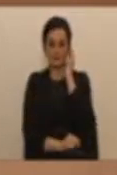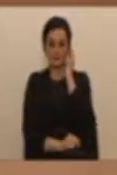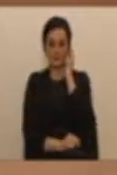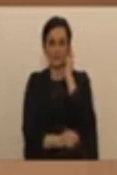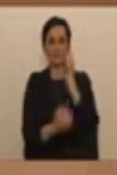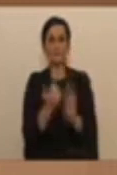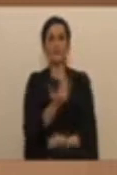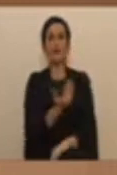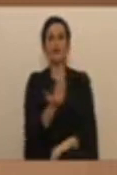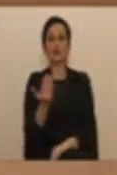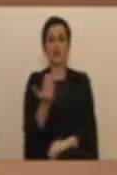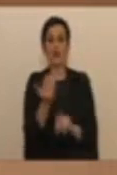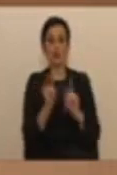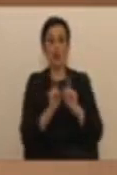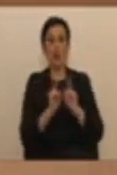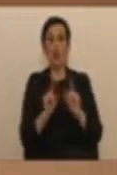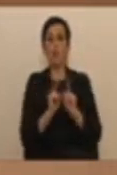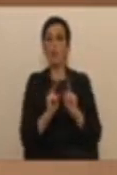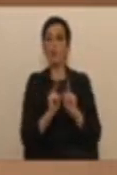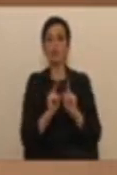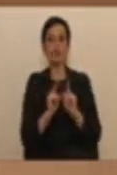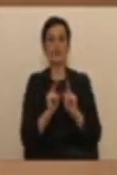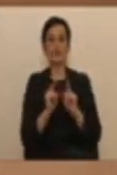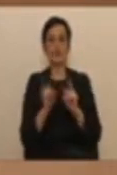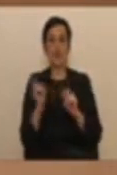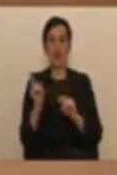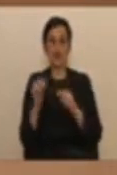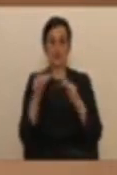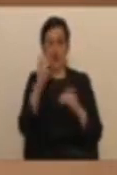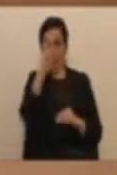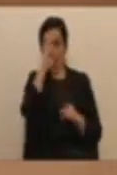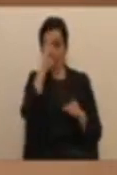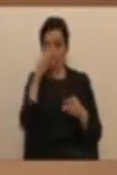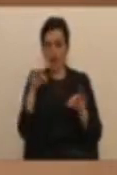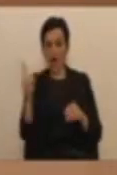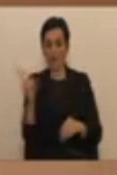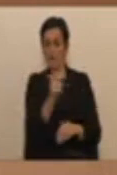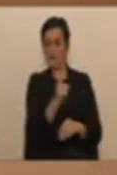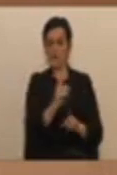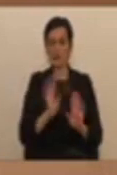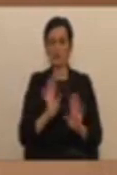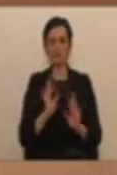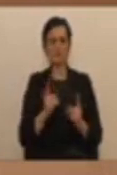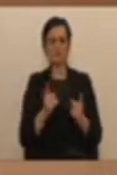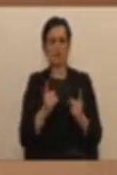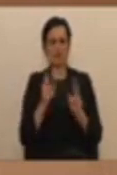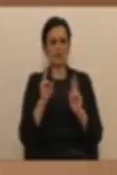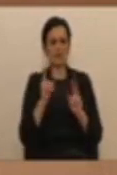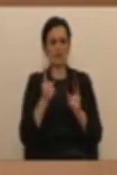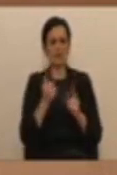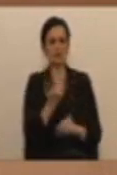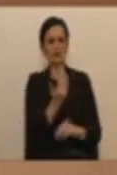თქვენ, ანუ ოპოზიცია, არ მიიშვებითო ხელისუფლებაში. მე არ ვიცი რატომ არის ბატონებო ეს